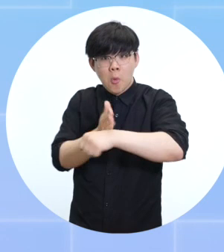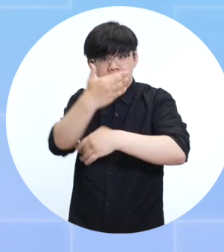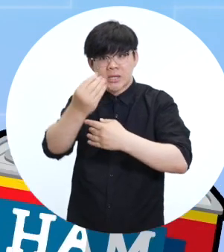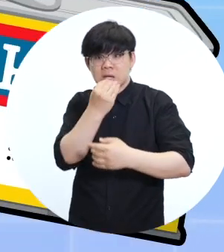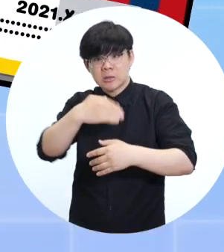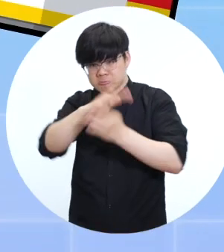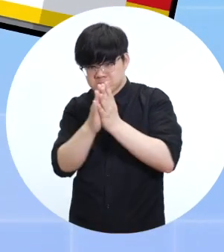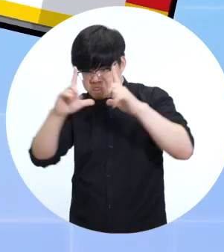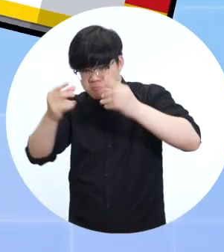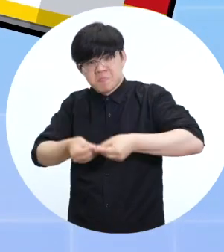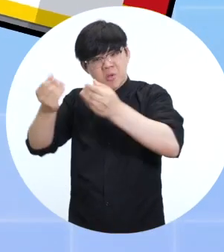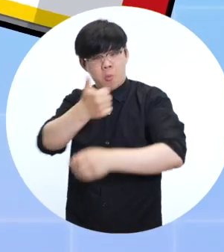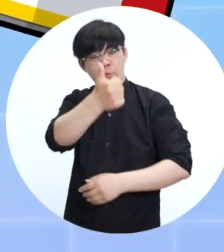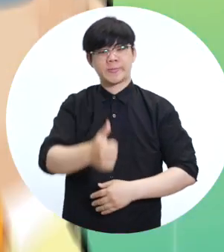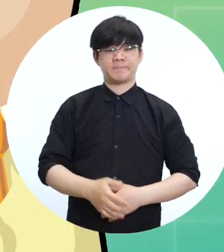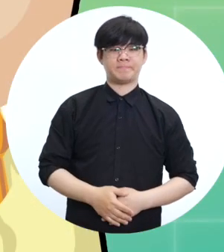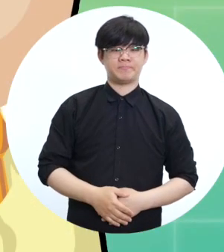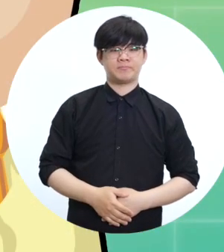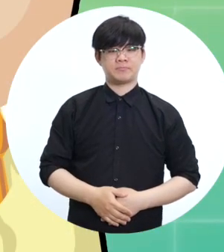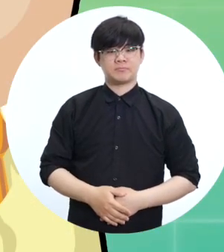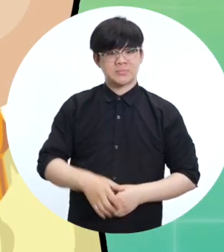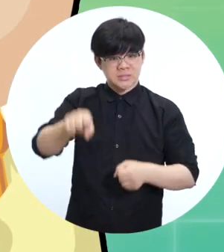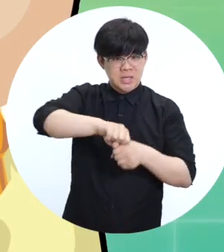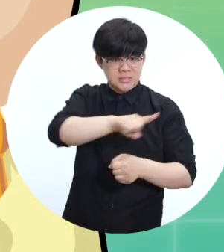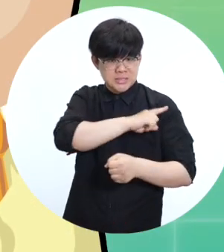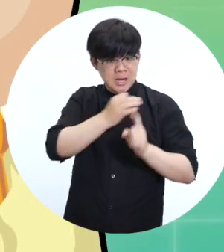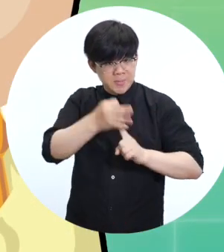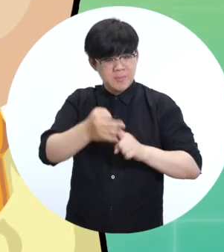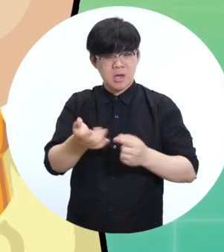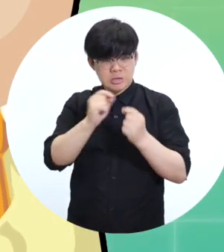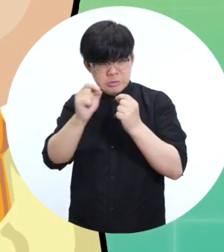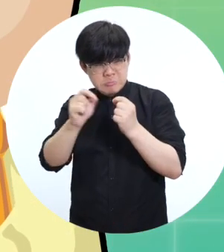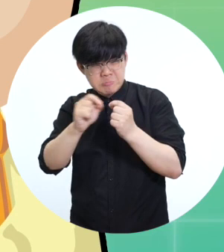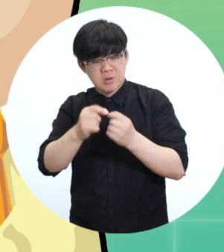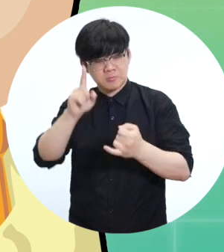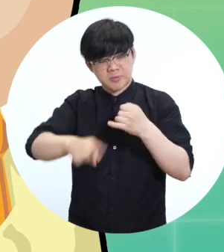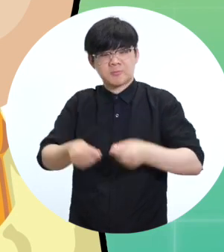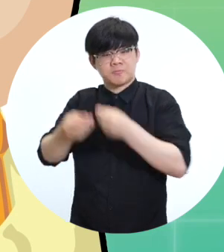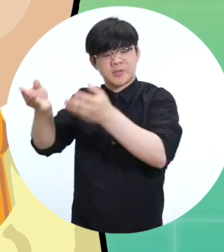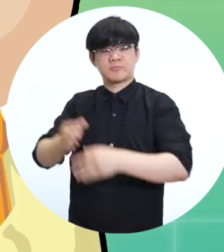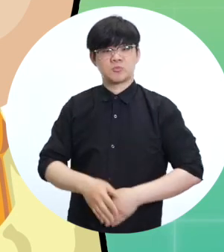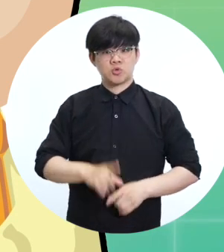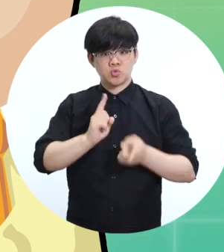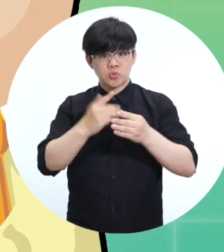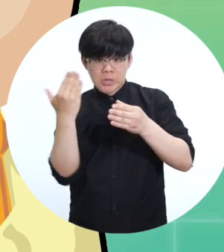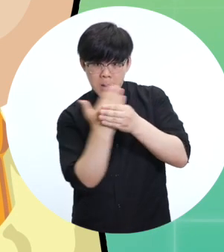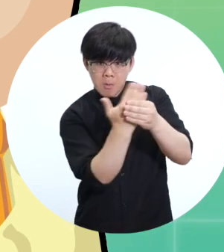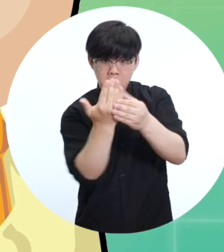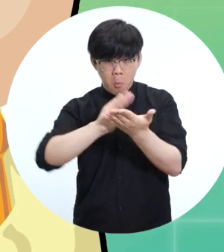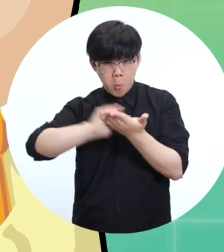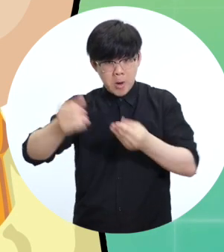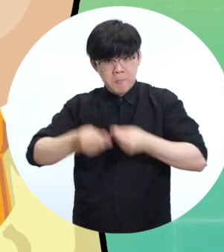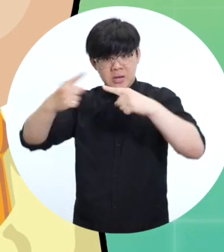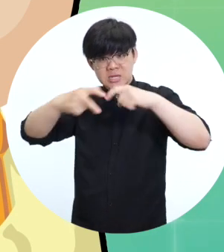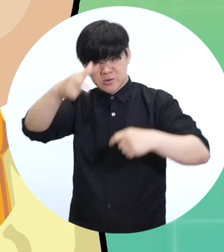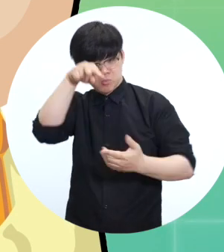单同过期食品嘅相片就最好啦。填埋个名同详细内容，最后揿一下提交就得噶啦。你俾嘅资料